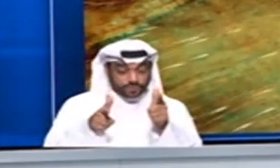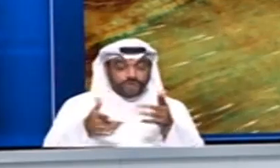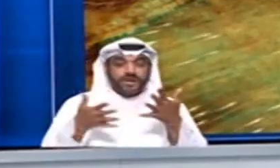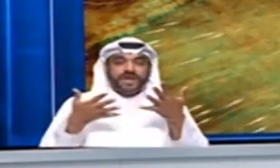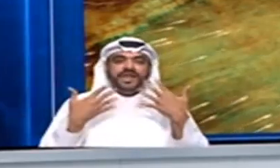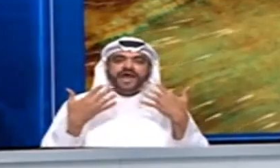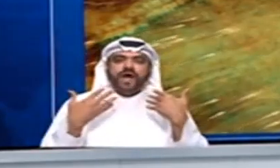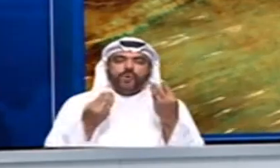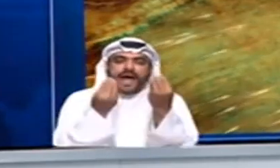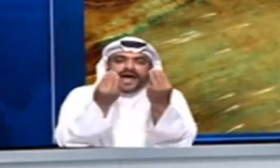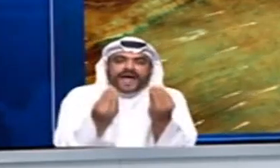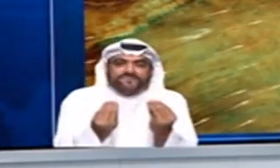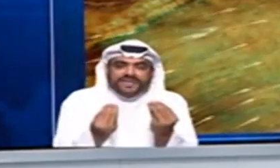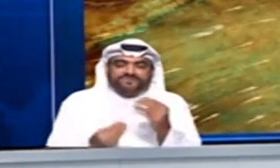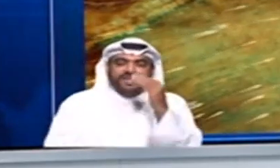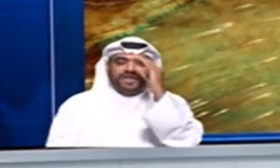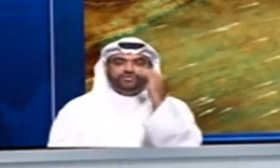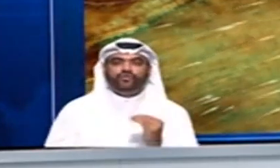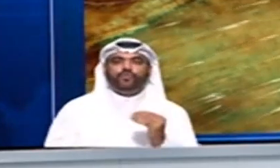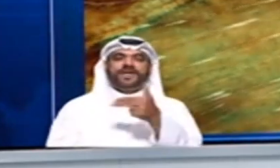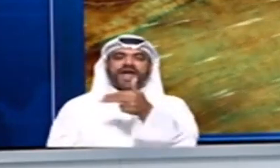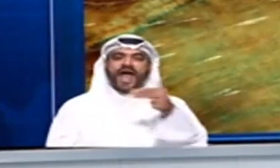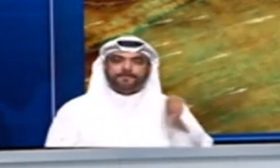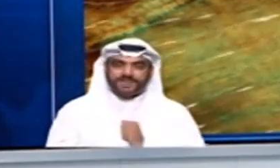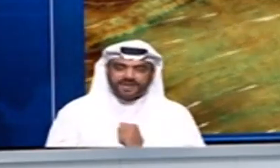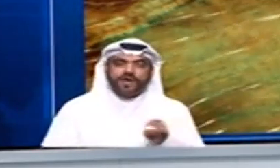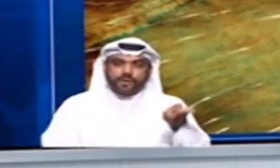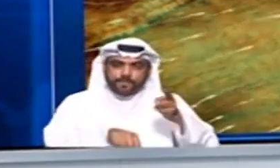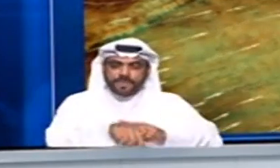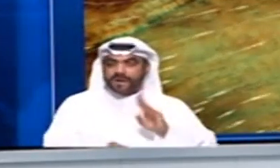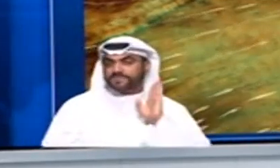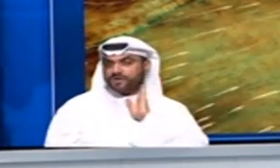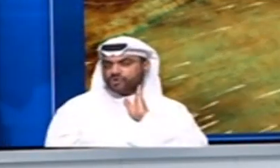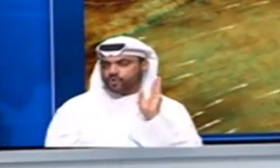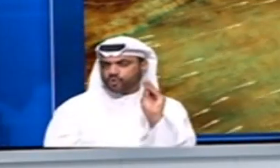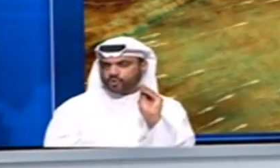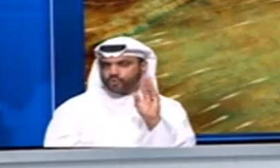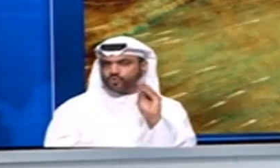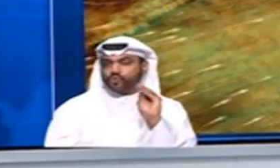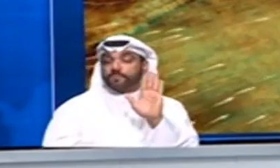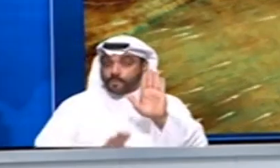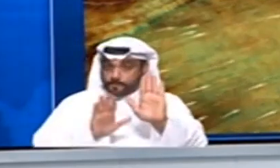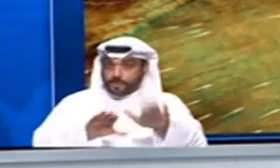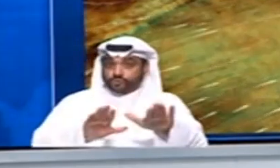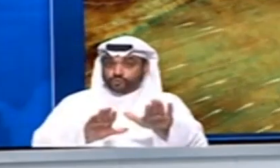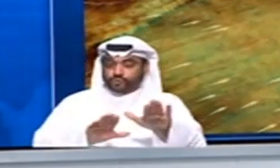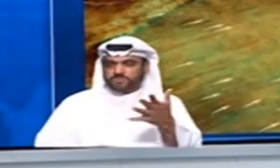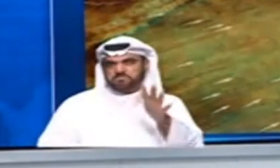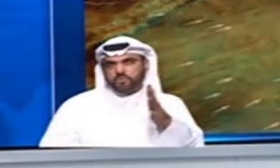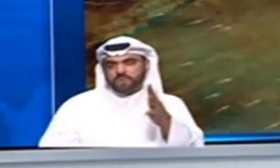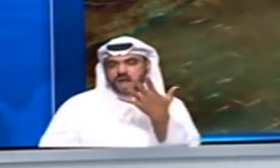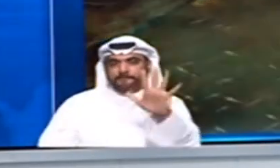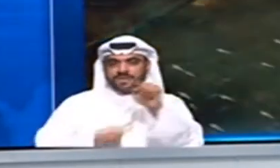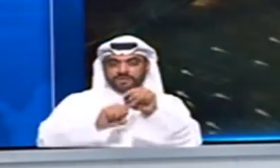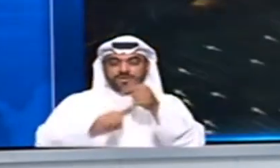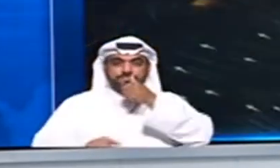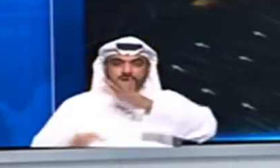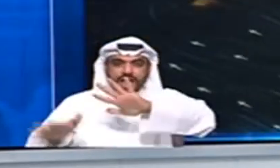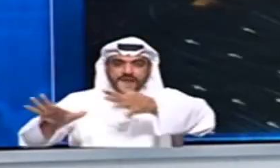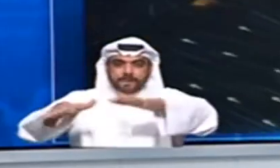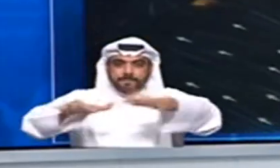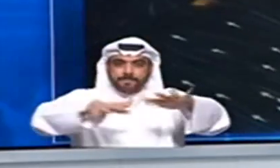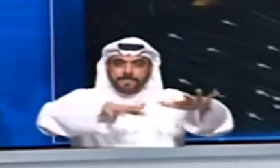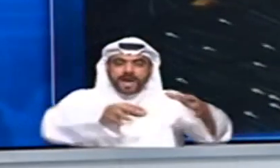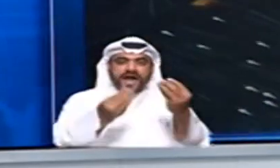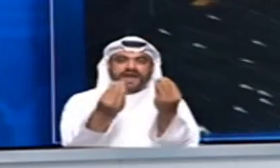غربية على بعض المناطق وأيضا جنوبية شرقية، والإحساس بالرطوبة يكون ملحوظ على المناطق السكنية والمناطق الساحلية، والبحر راح يكون خفيف إلى